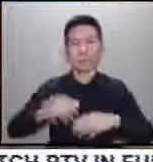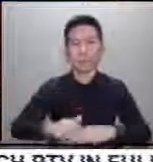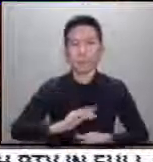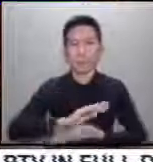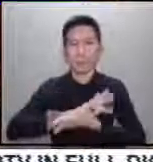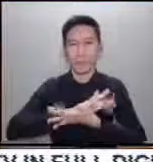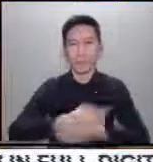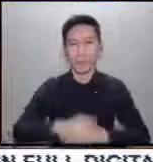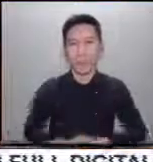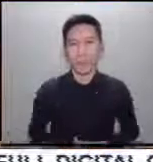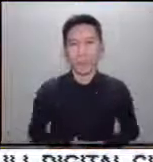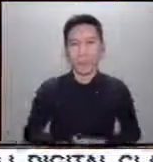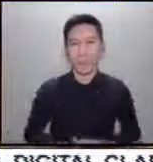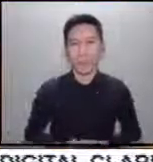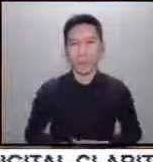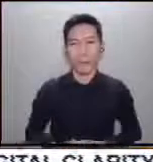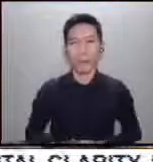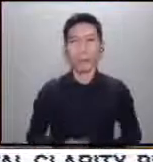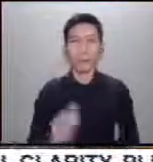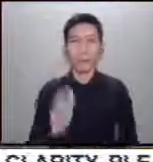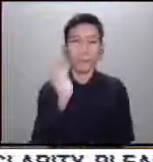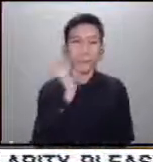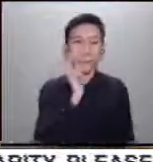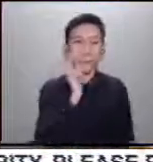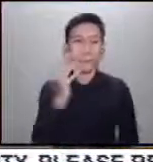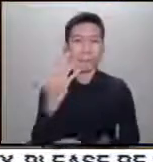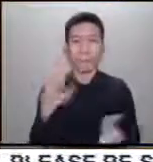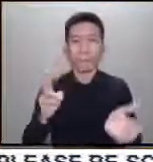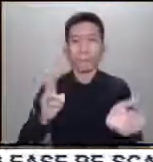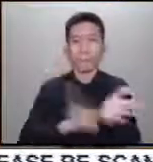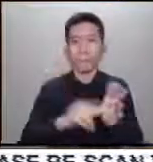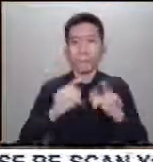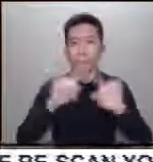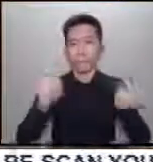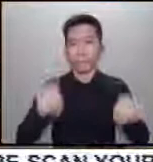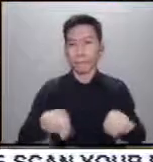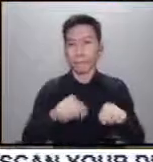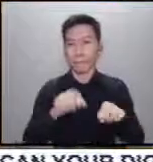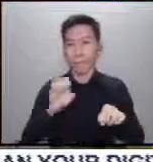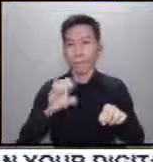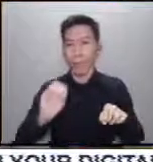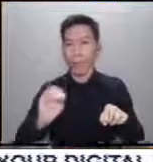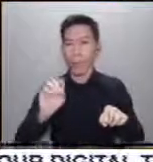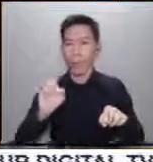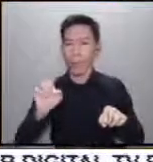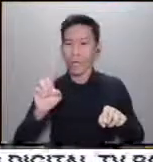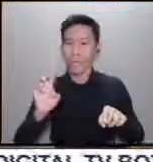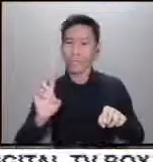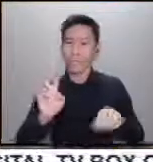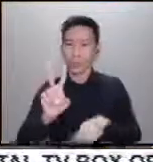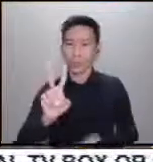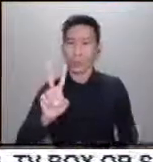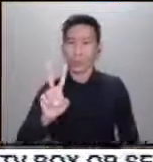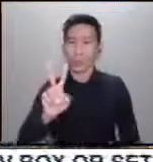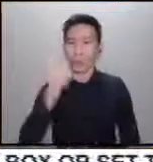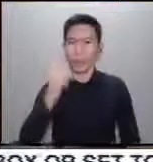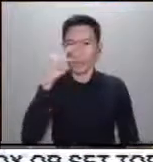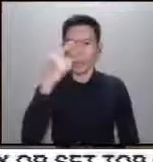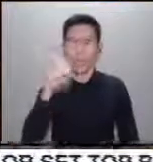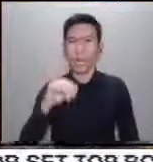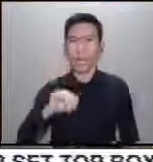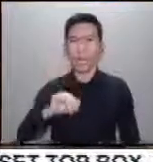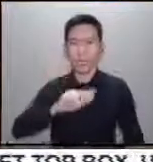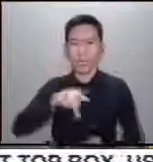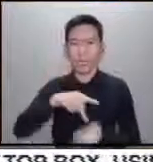Nilagdaan na ni Pangulong Rodrigo Duterte ang Executive Order No. 162 na layong tanggapin ang Philippine ID o National